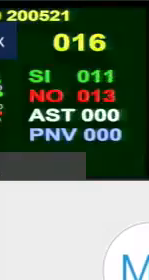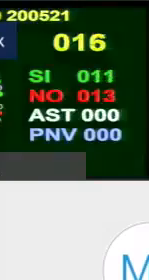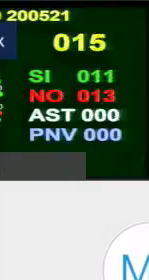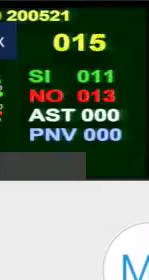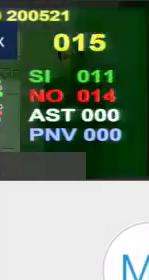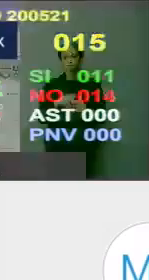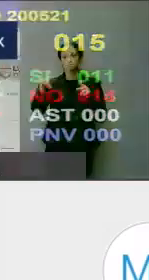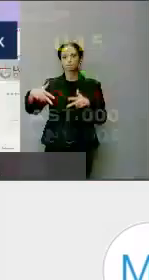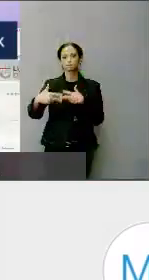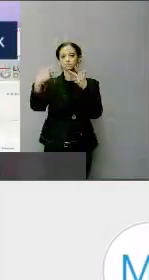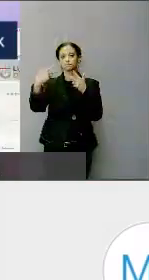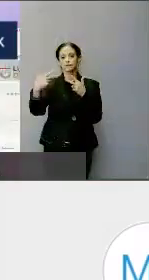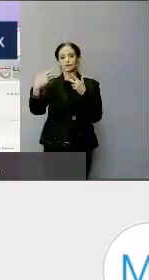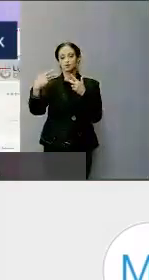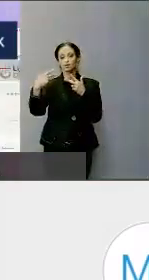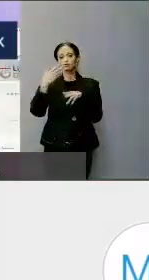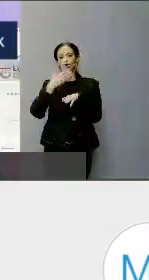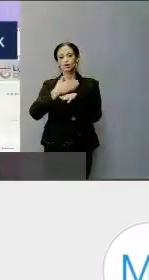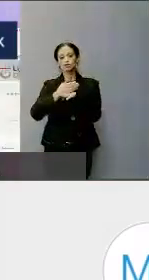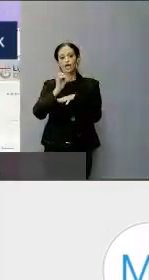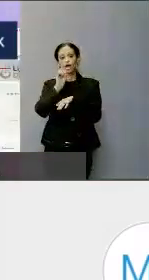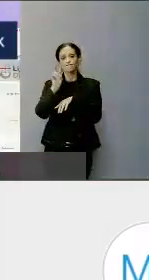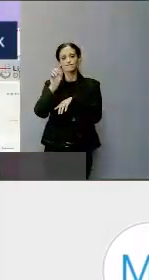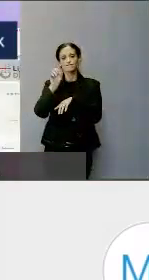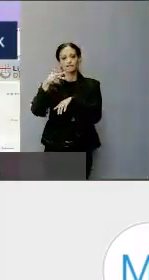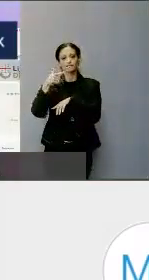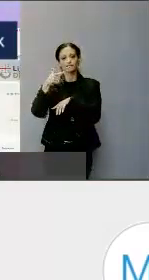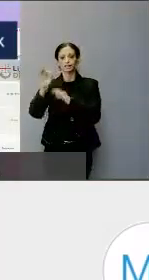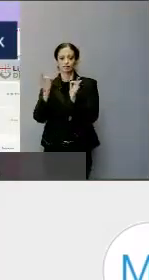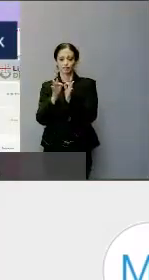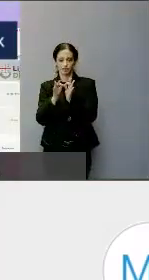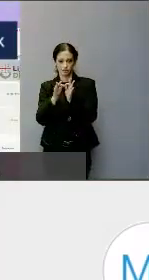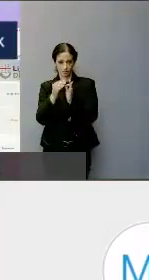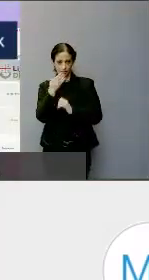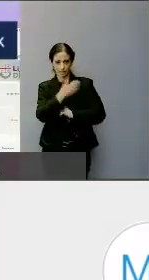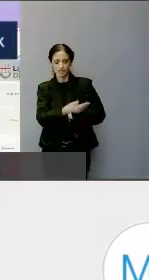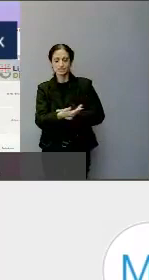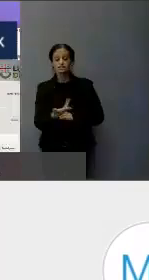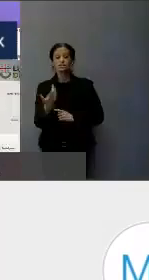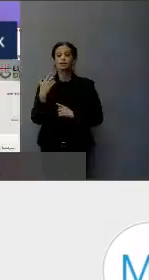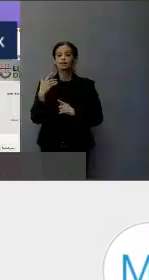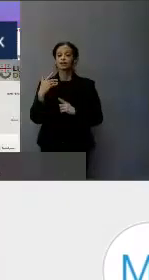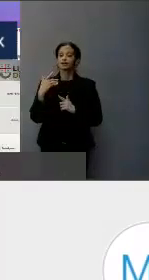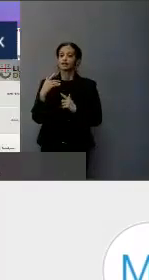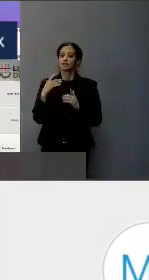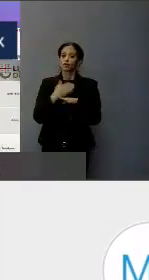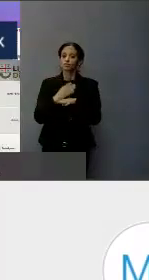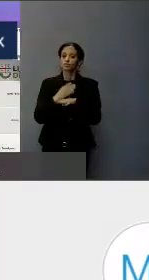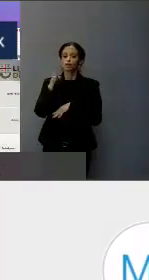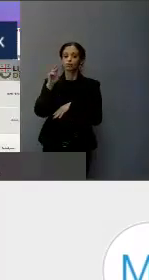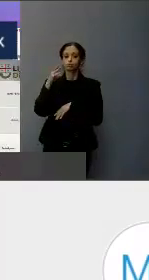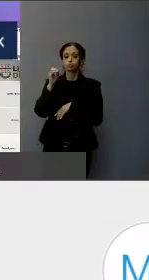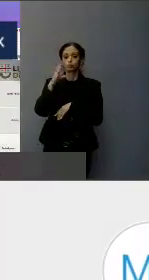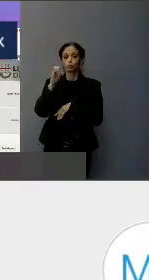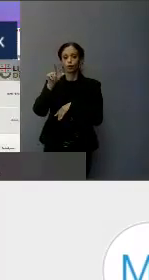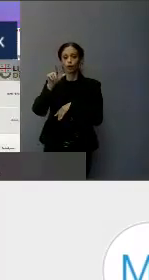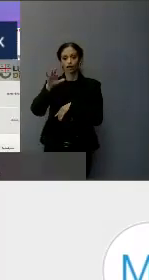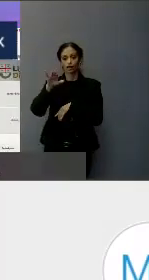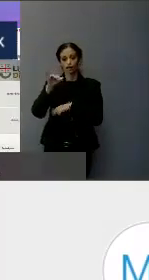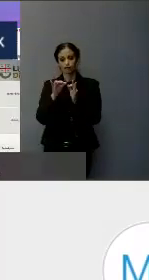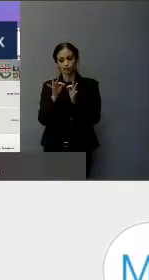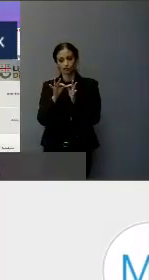la remoto sul ci vorremo grazie consigliera veniente consigliera bruccoleri favorevole